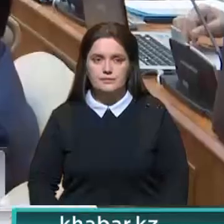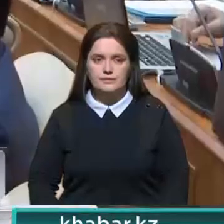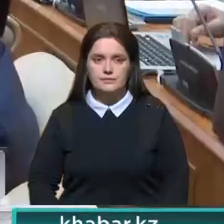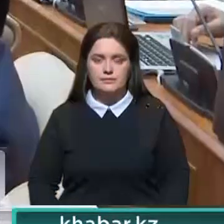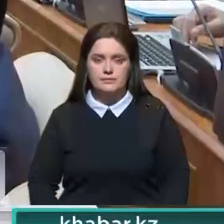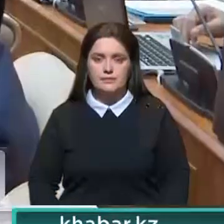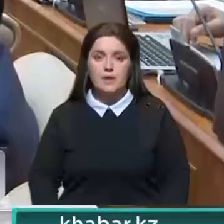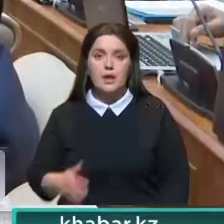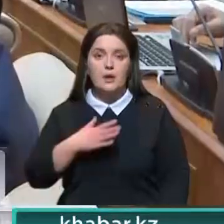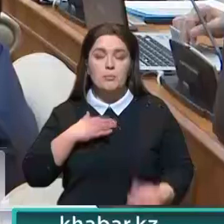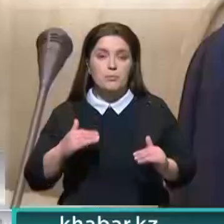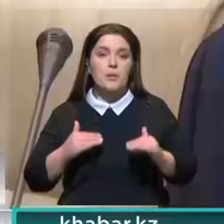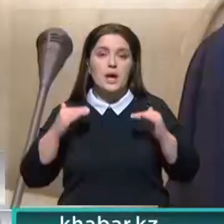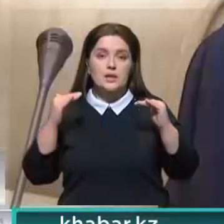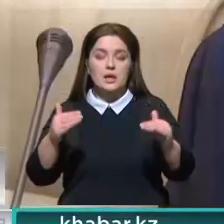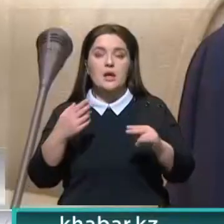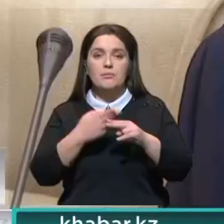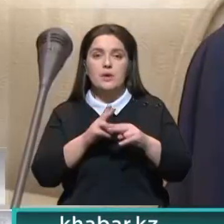Мы подняли базовую ставку с